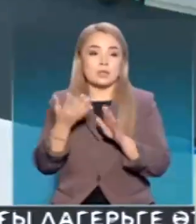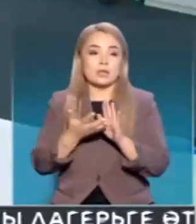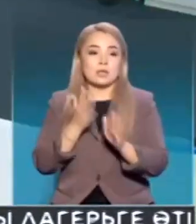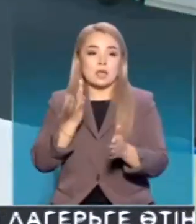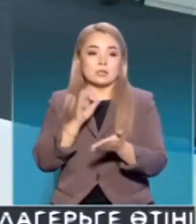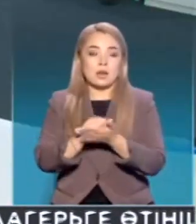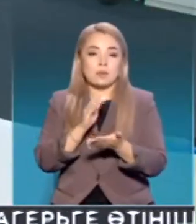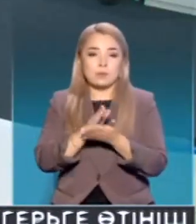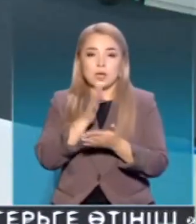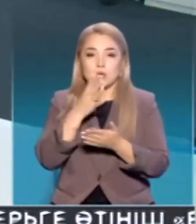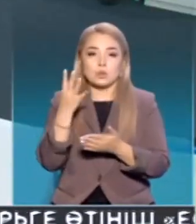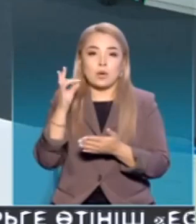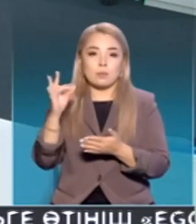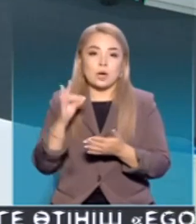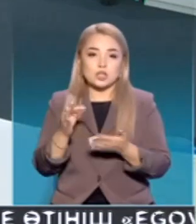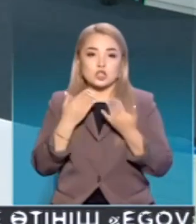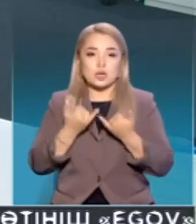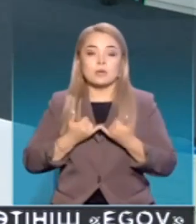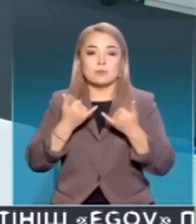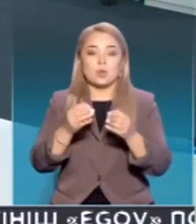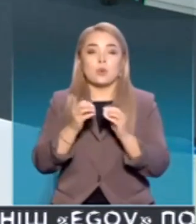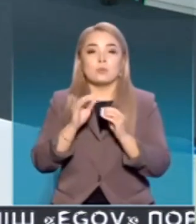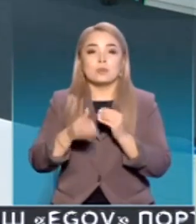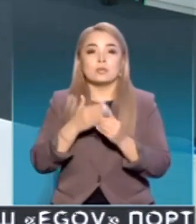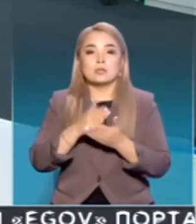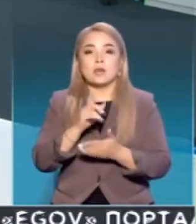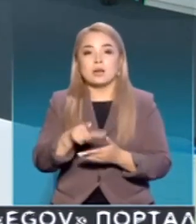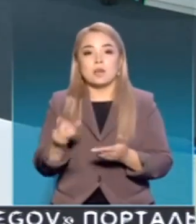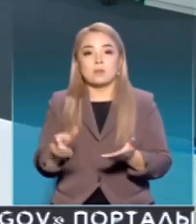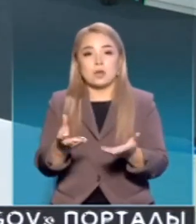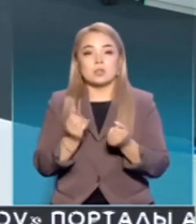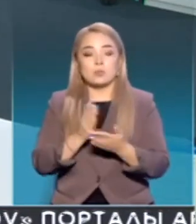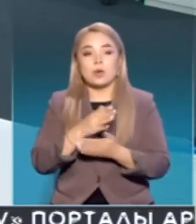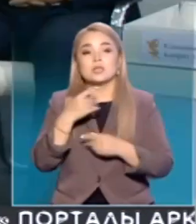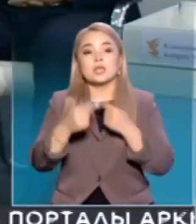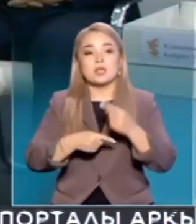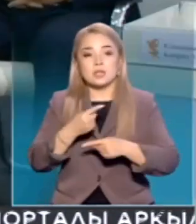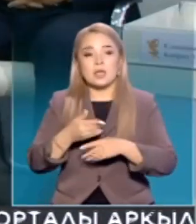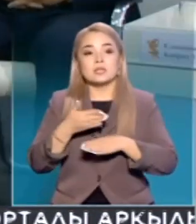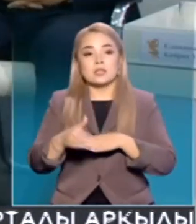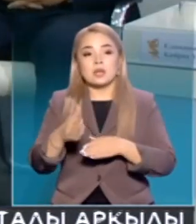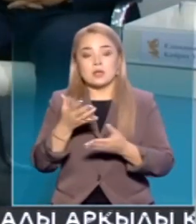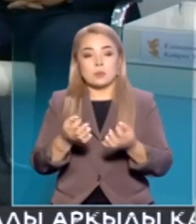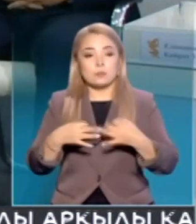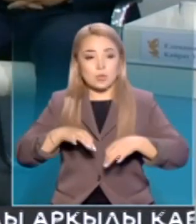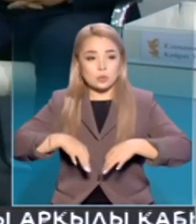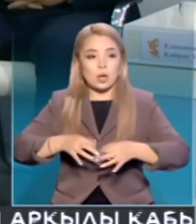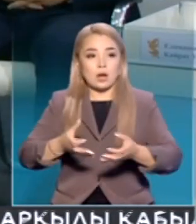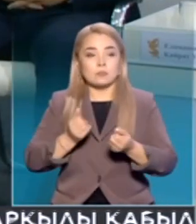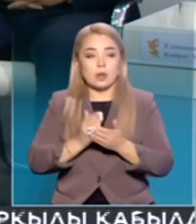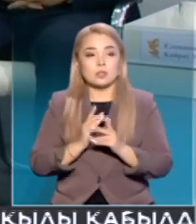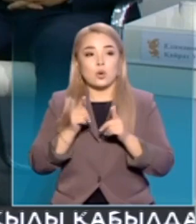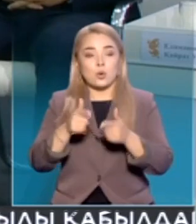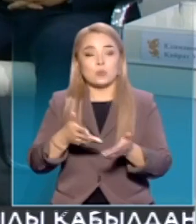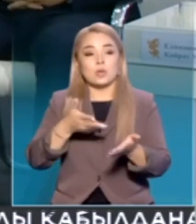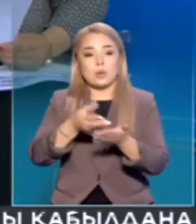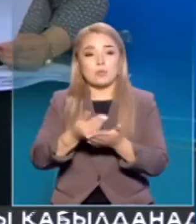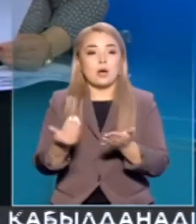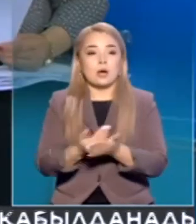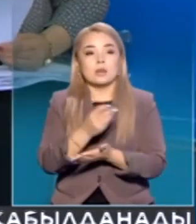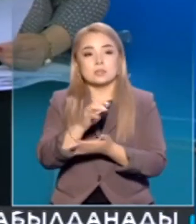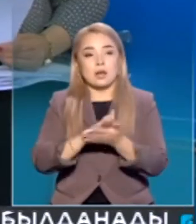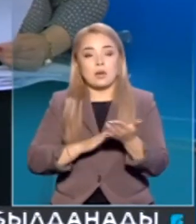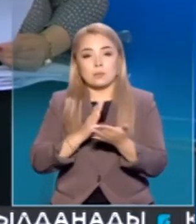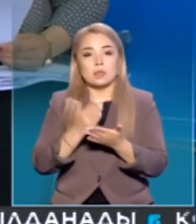кезеңінде 4% жеңілдікпен 10 мыңдай азамат көлік алады. Ал келесі кезең несиеге автокөлік алғандар төлем түсе бастағанда қайта